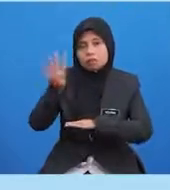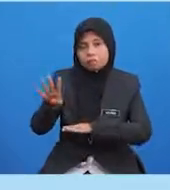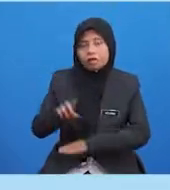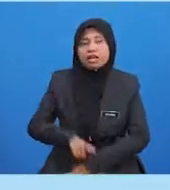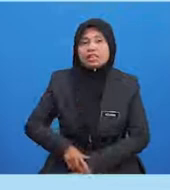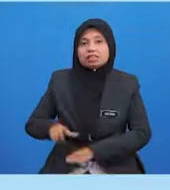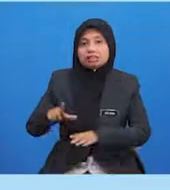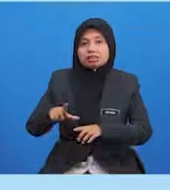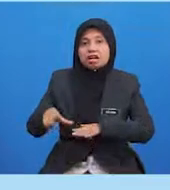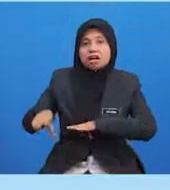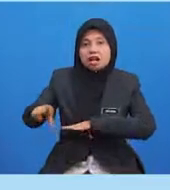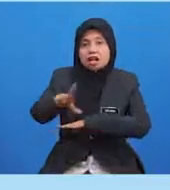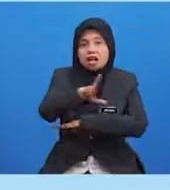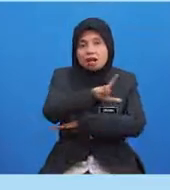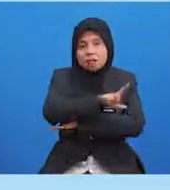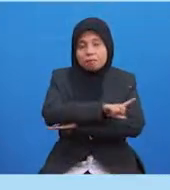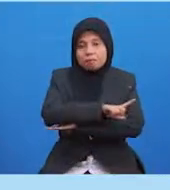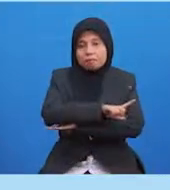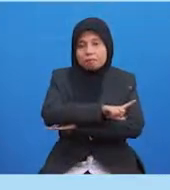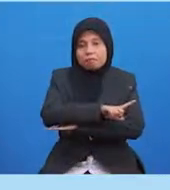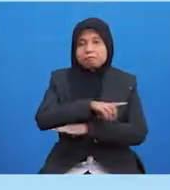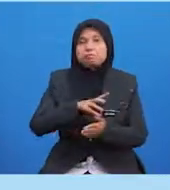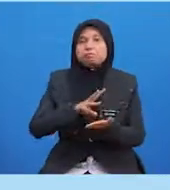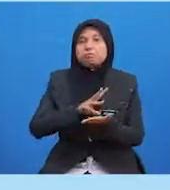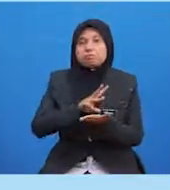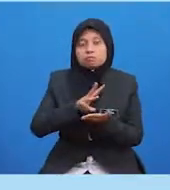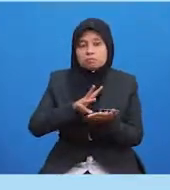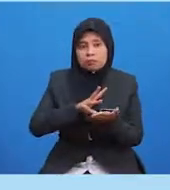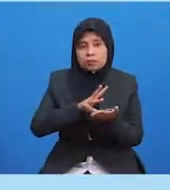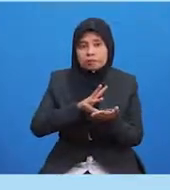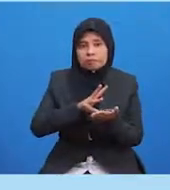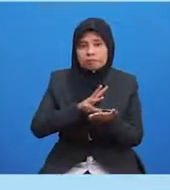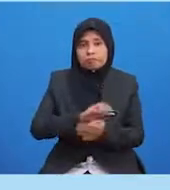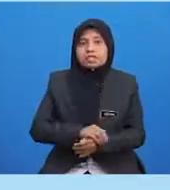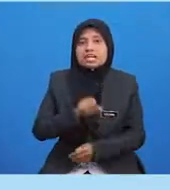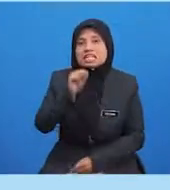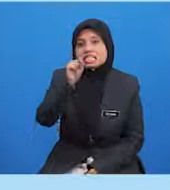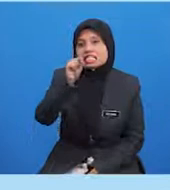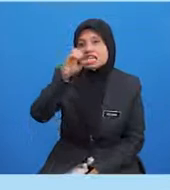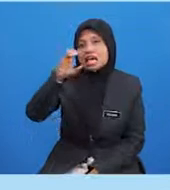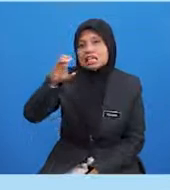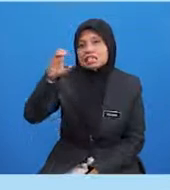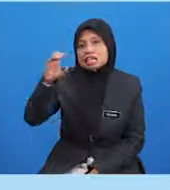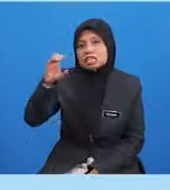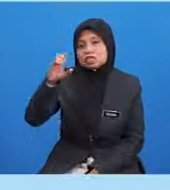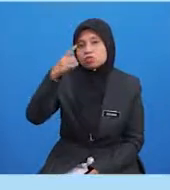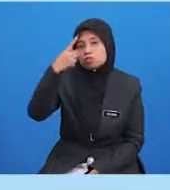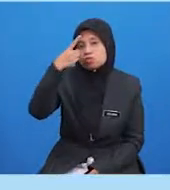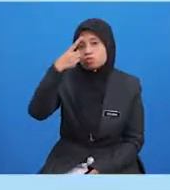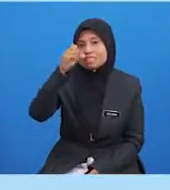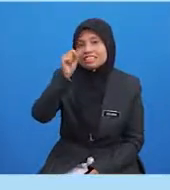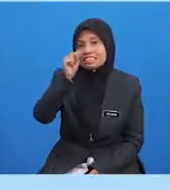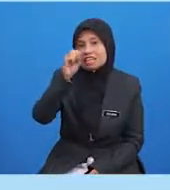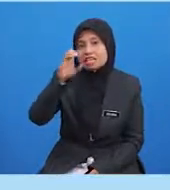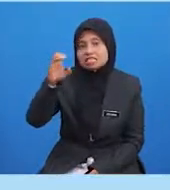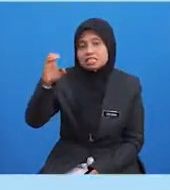3.3.4 iaitu menggunakan Cascading Style Sheets CSS untuk menggayakan